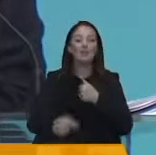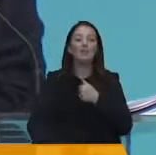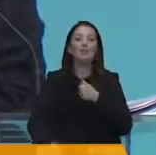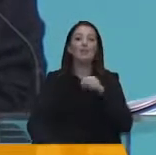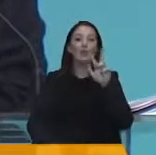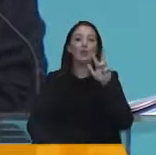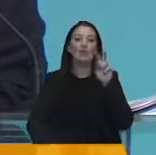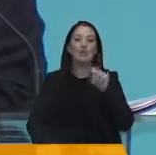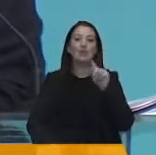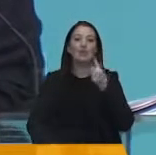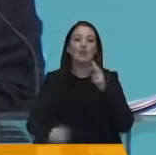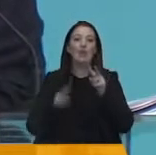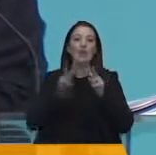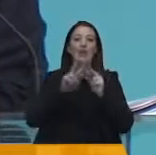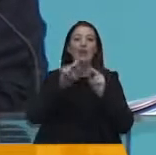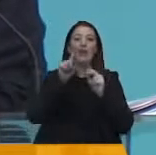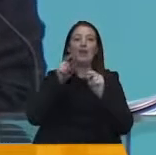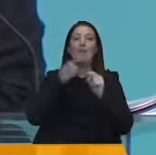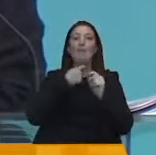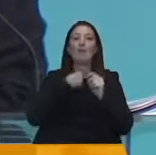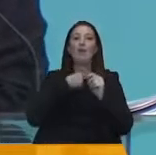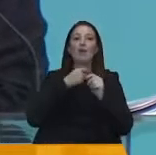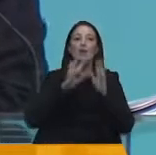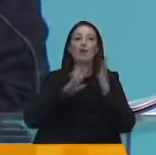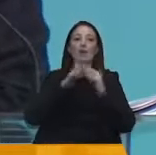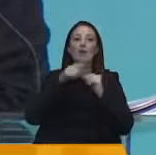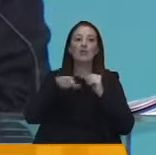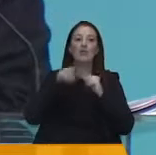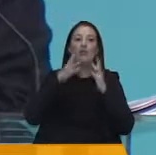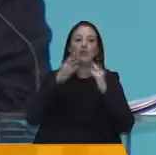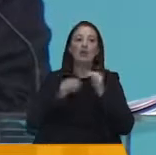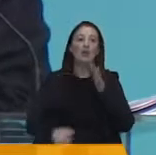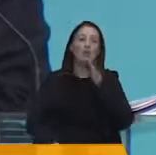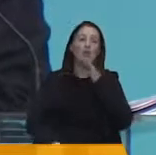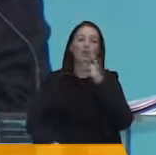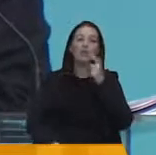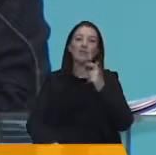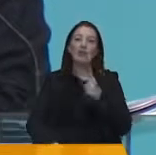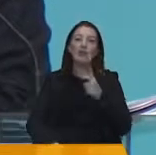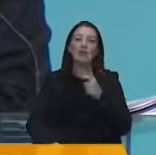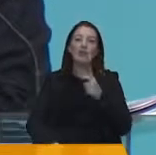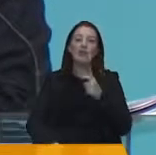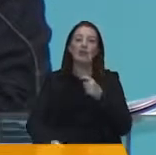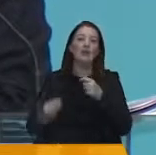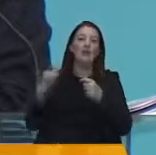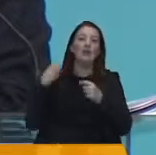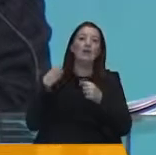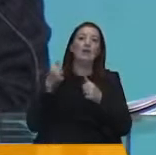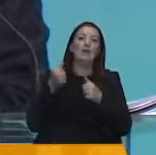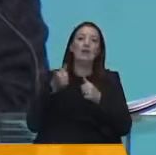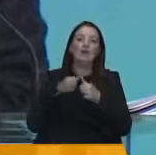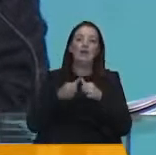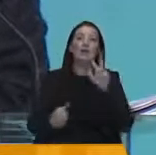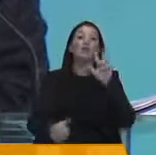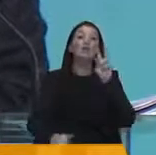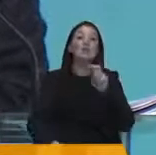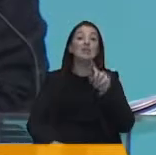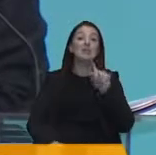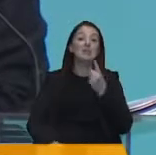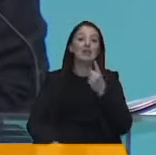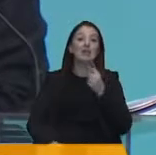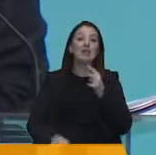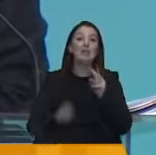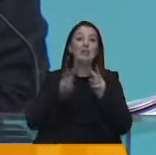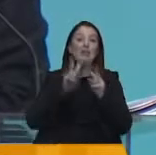bin metrekarelik Beykoz Çayırı olarak bildiğimiz yer yine 38 bin